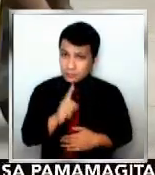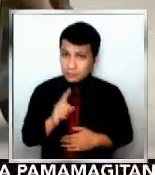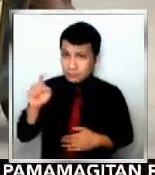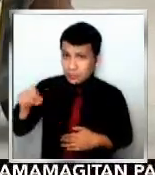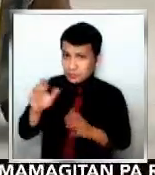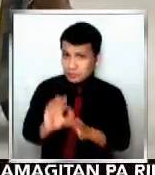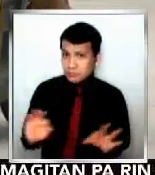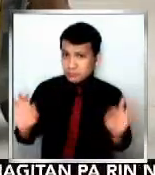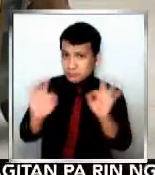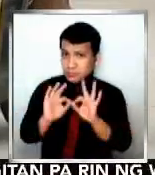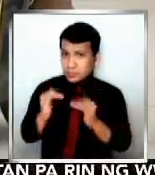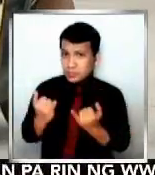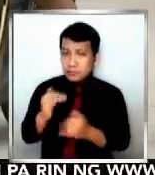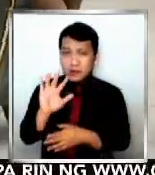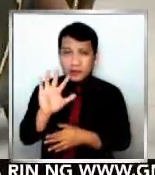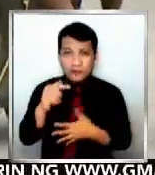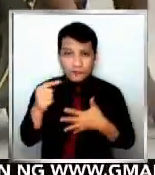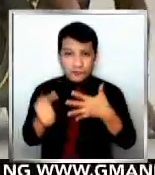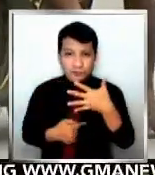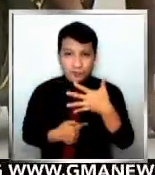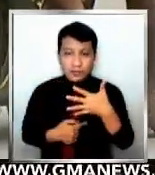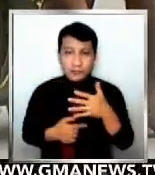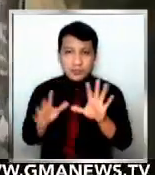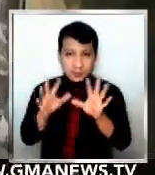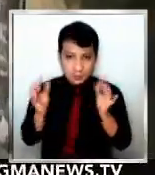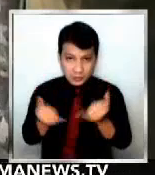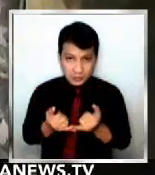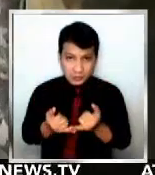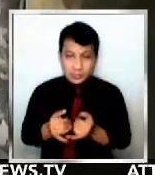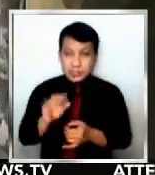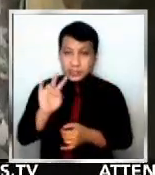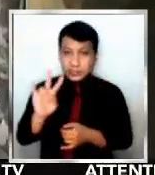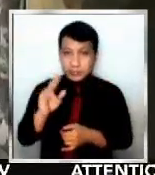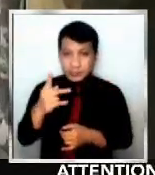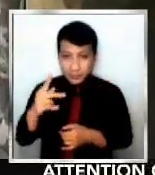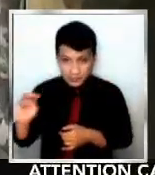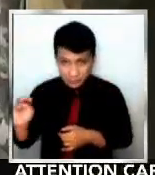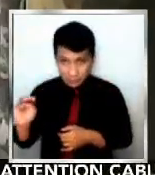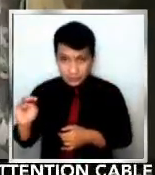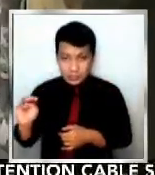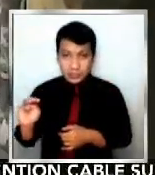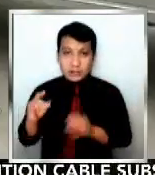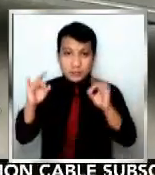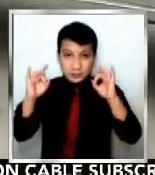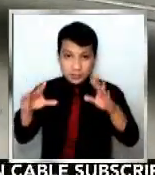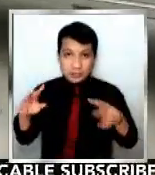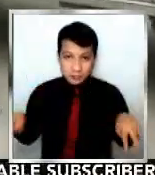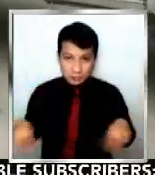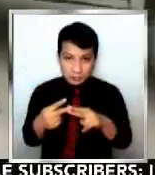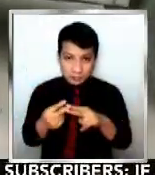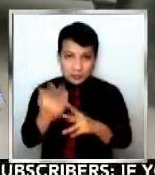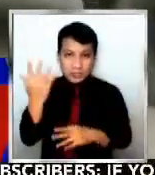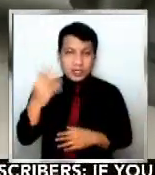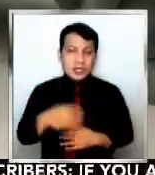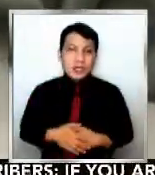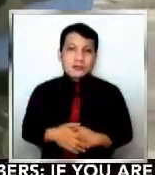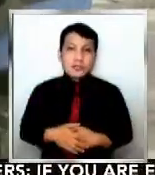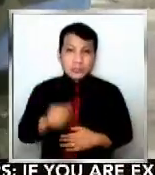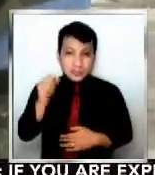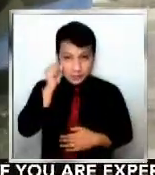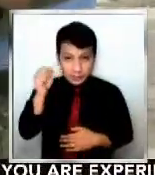pinapayagan sa 5 critical barangays na pasok sa 7-kilometer danger zone mula sa bulkan. Sa Nima Refran,